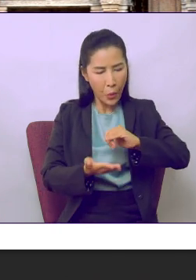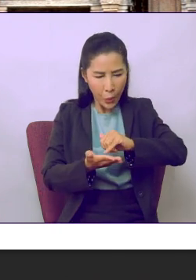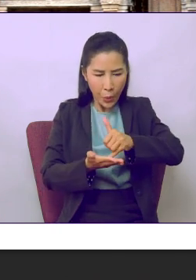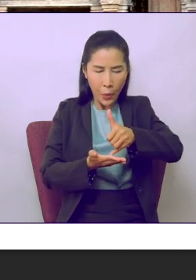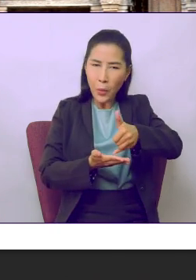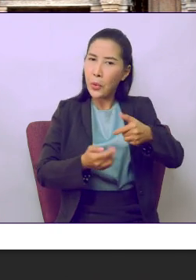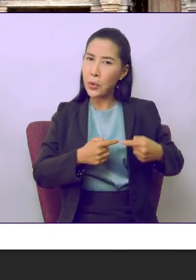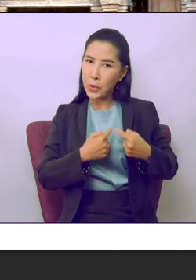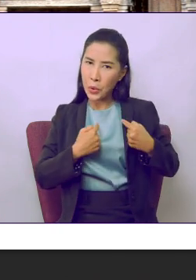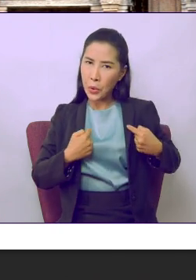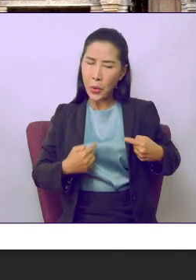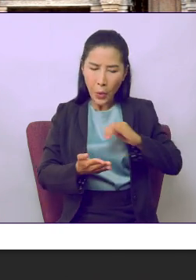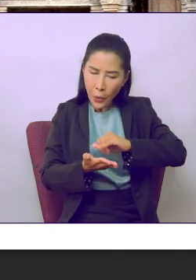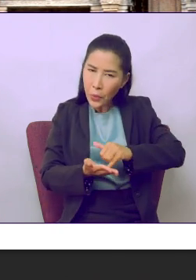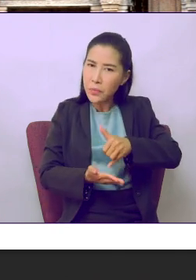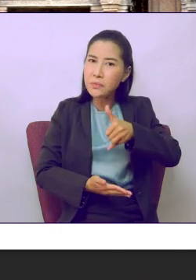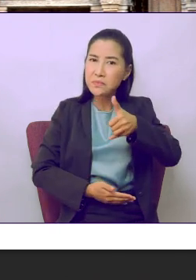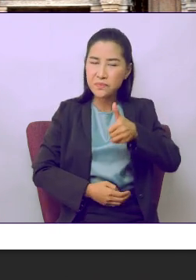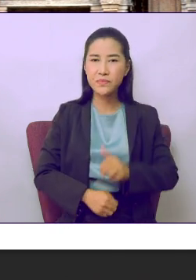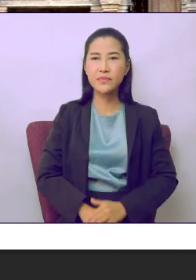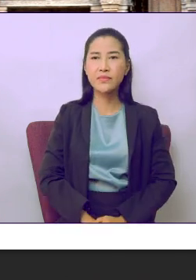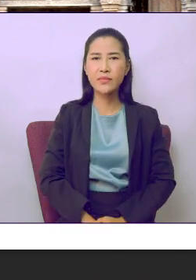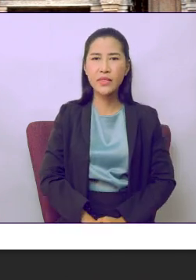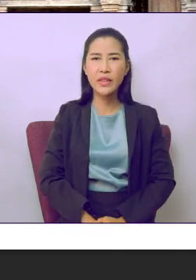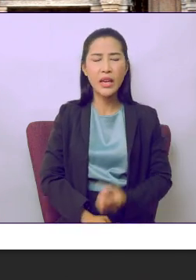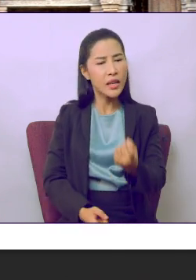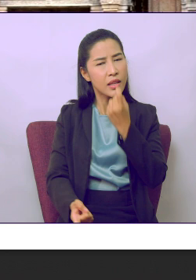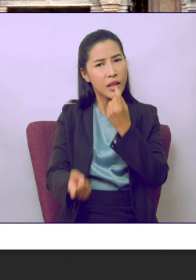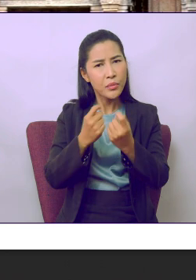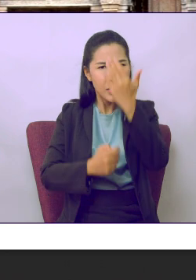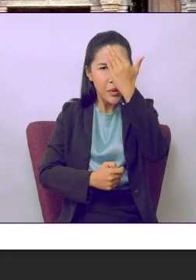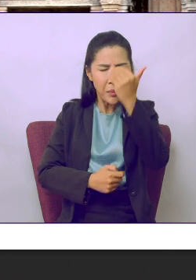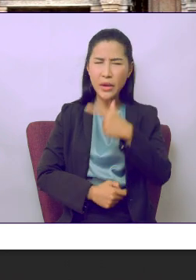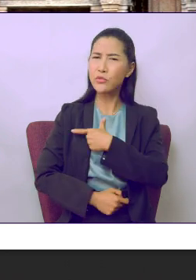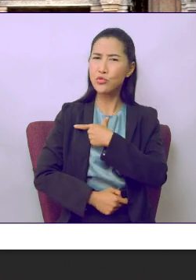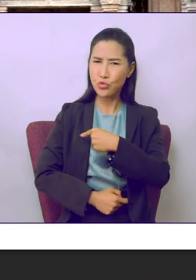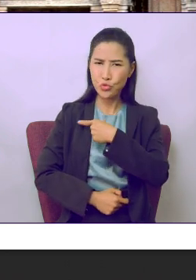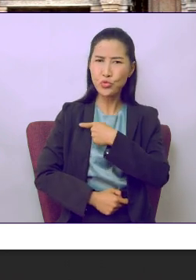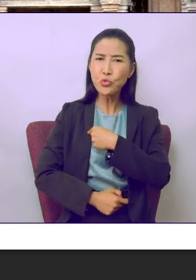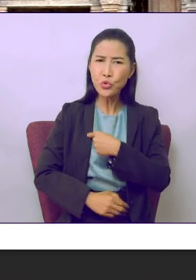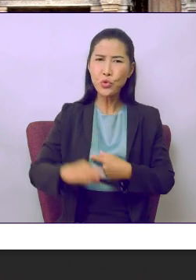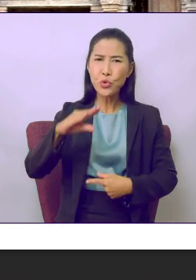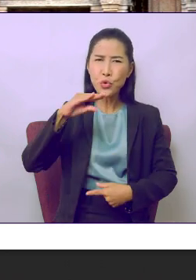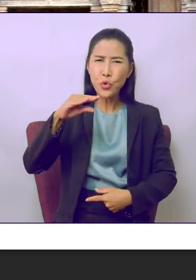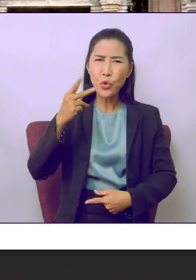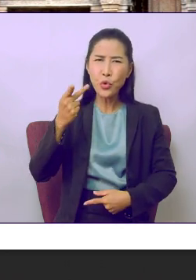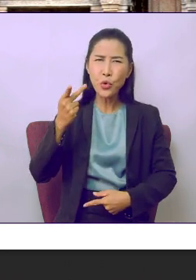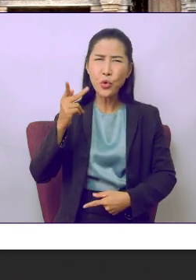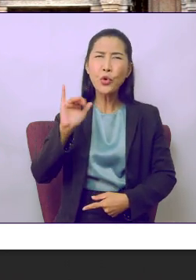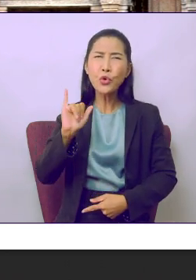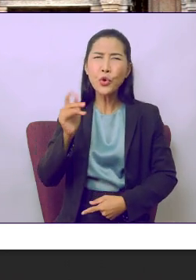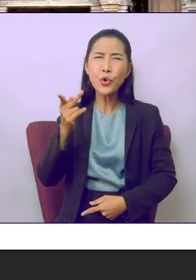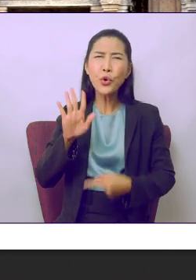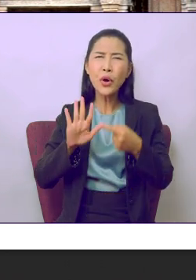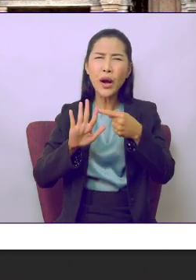ทั้งกายและใจนะครับอย่างถามผมว่าอ่าทำไมผมชอบโยคะมากๆนะครับหรือว่ามาเดินทางเนี่ยมาสาย